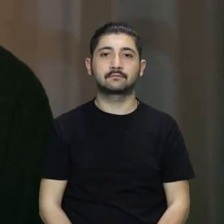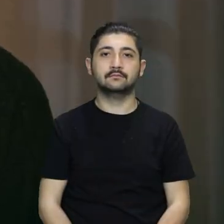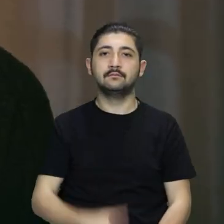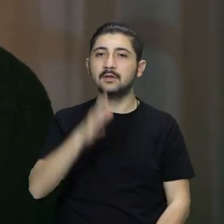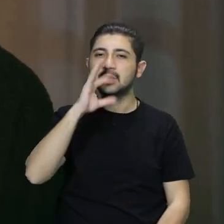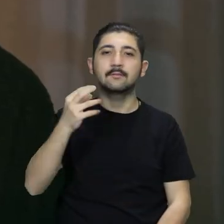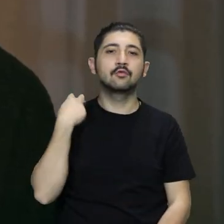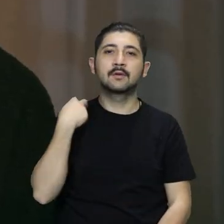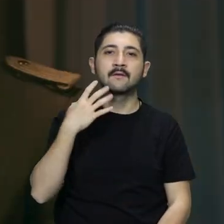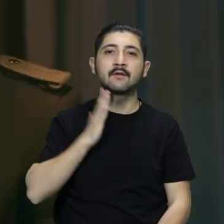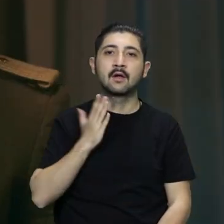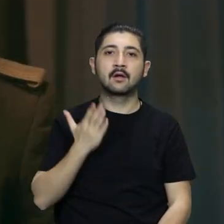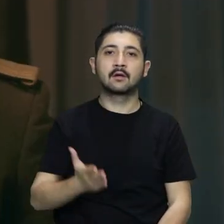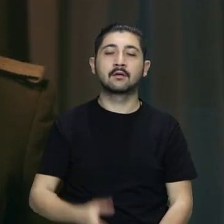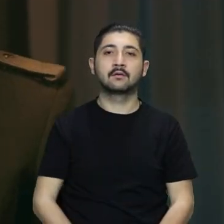Kim kumanda eder tümenleri?